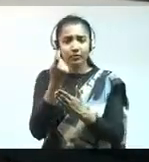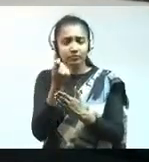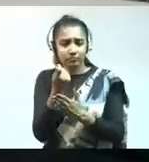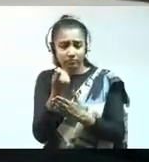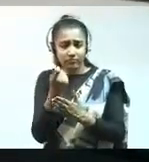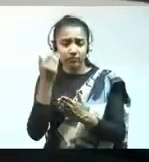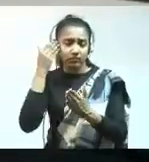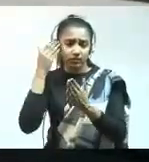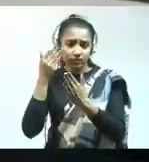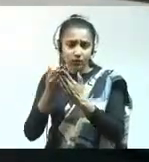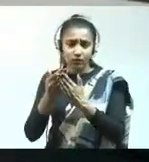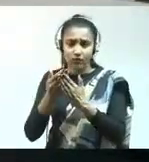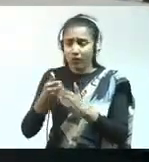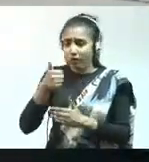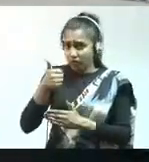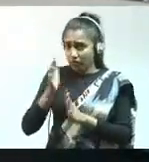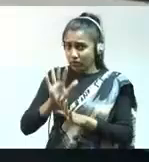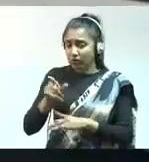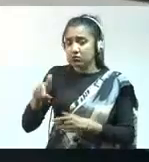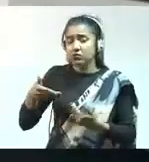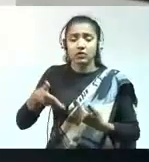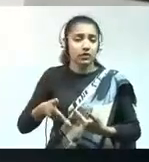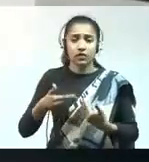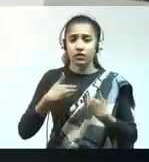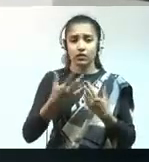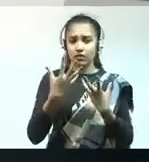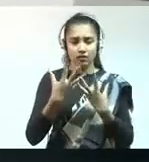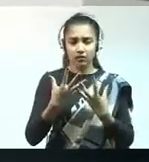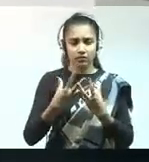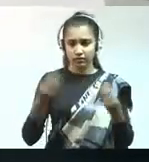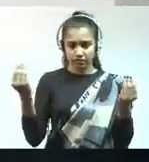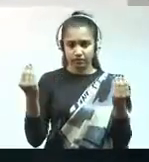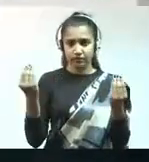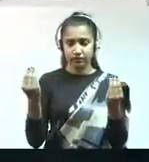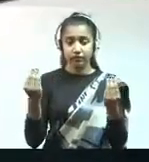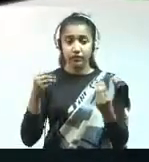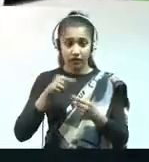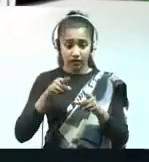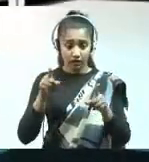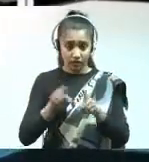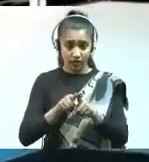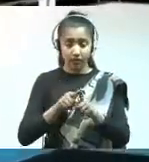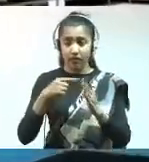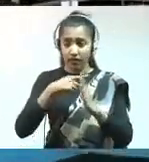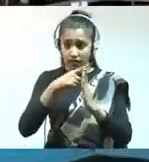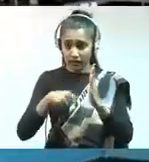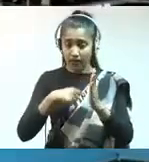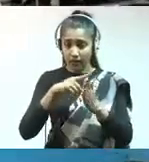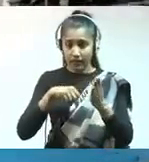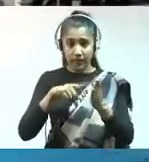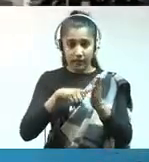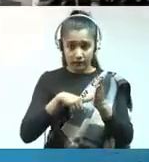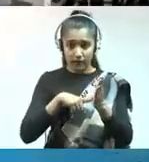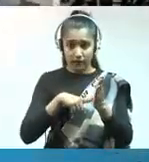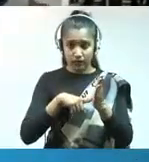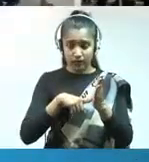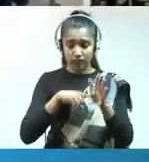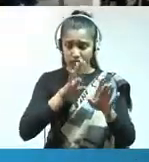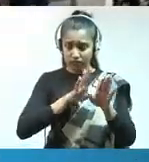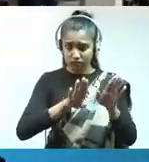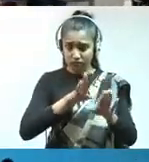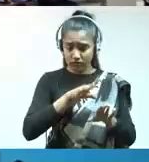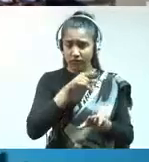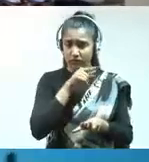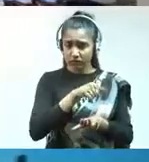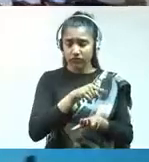වීද එය දැන් අපිට අහිමි වී තිබෙනවා. ඒ නිසාම රටේ දේශපාලන ස්වාධිපත්‍යයත් වියවුලකට